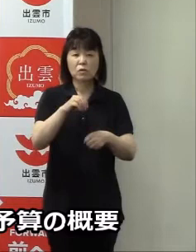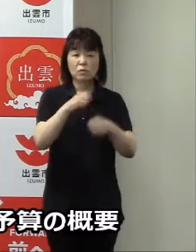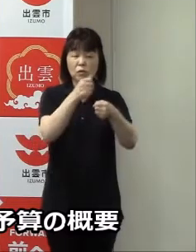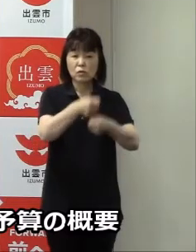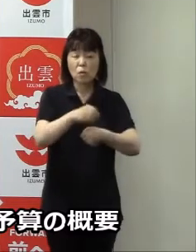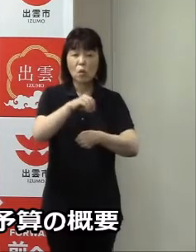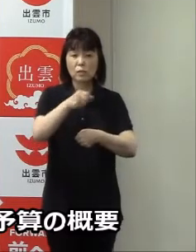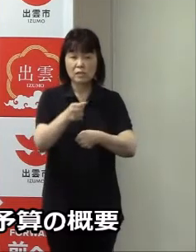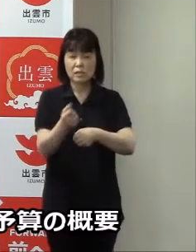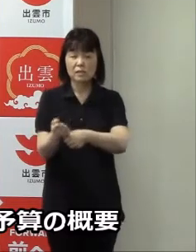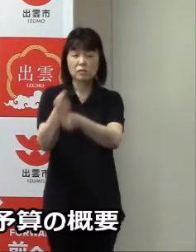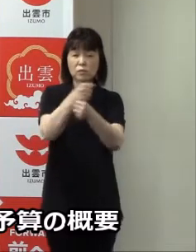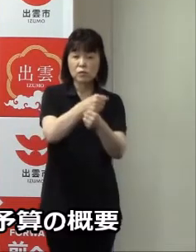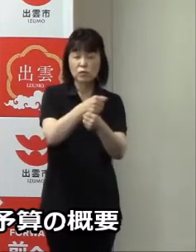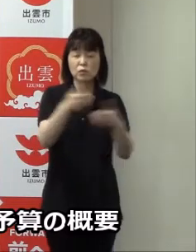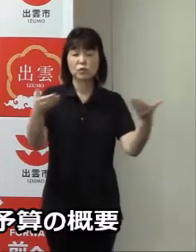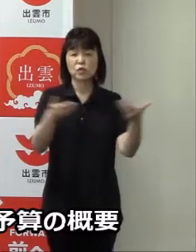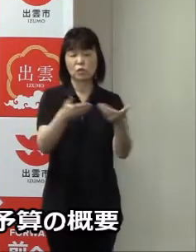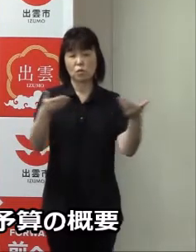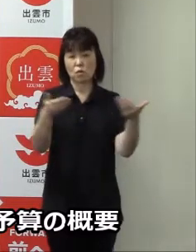費でありますが、